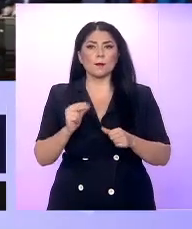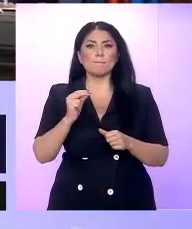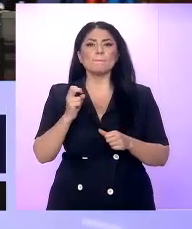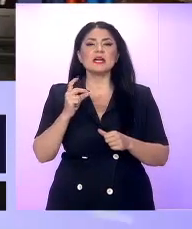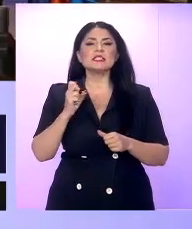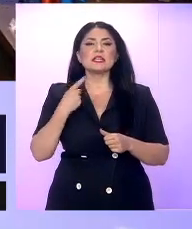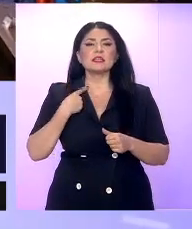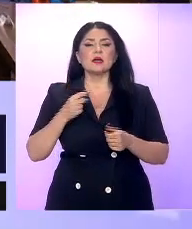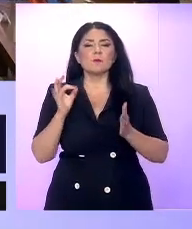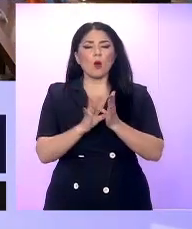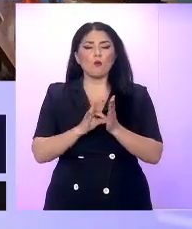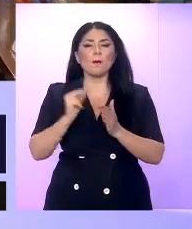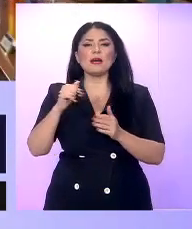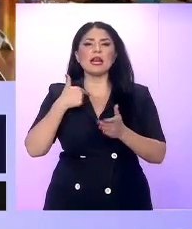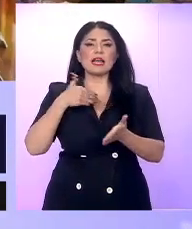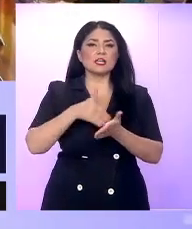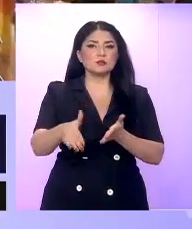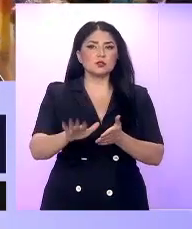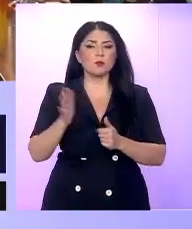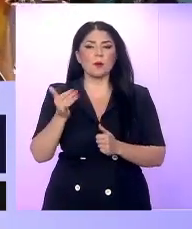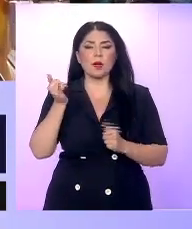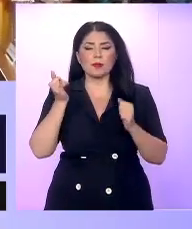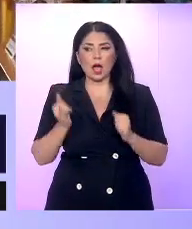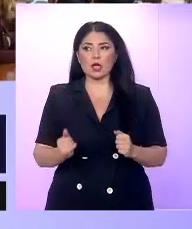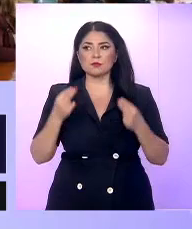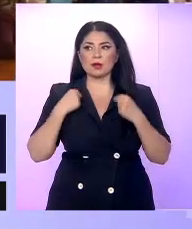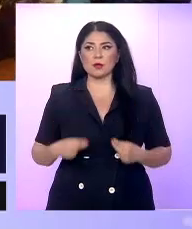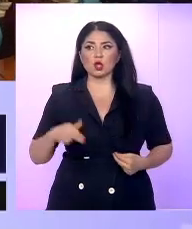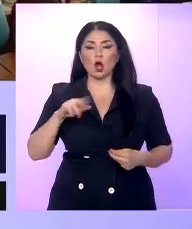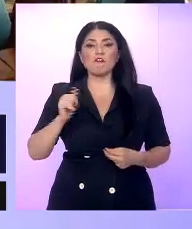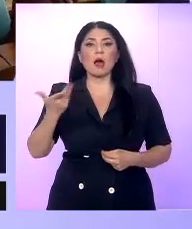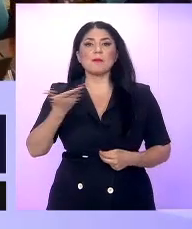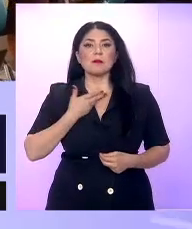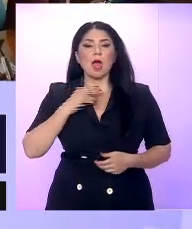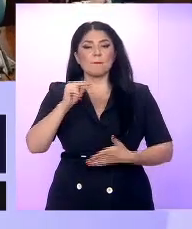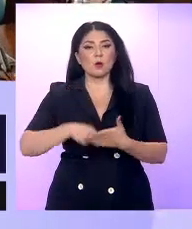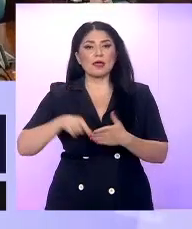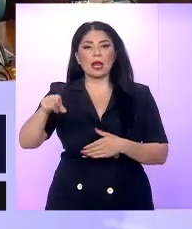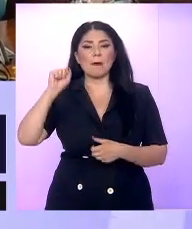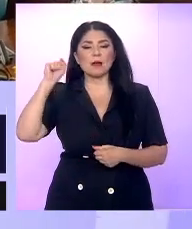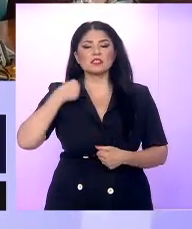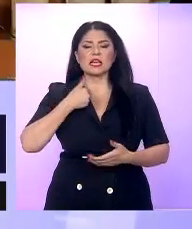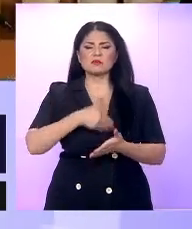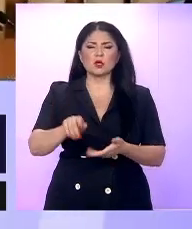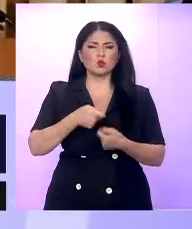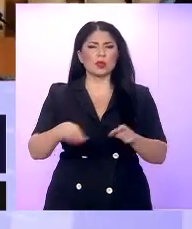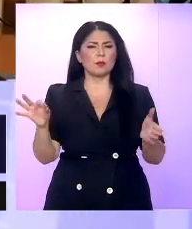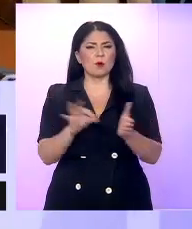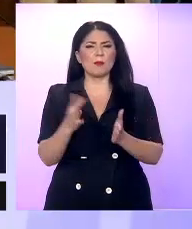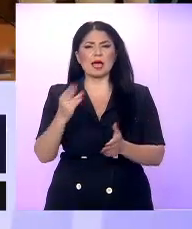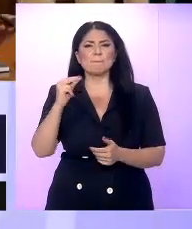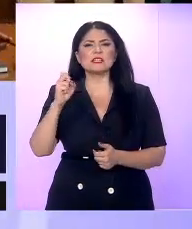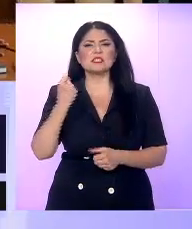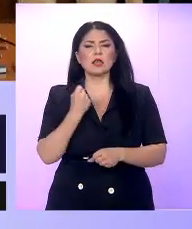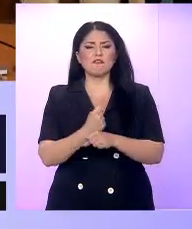Partidul Național Liberal. Astăzi, probabil, premierul Nicolae Ciucă va primi mandat de la partid să respingă toate propunerile făcute de PSD